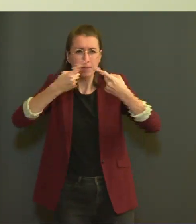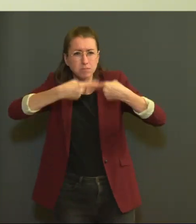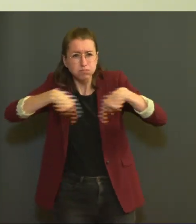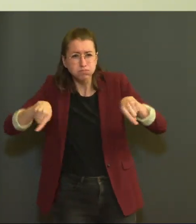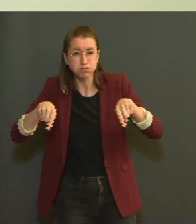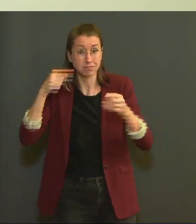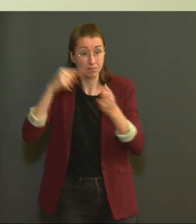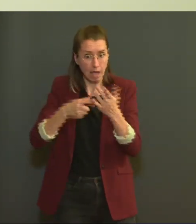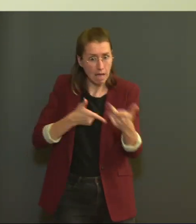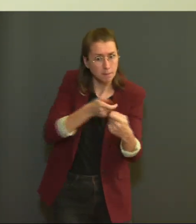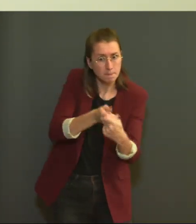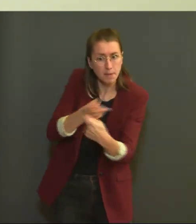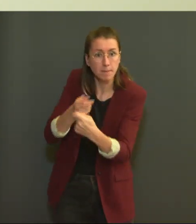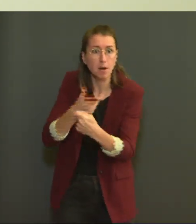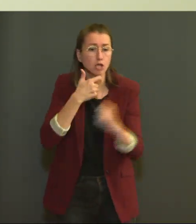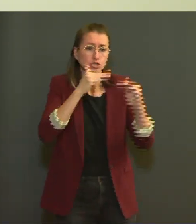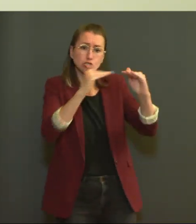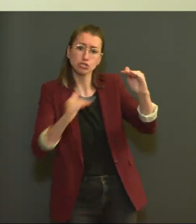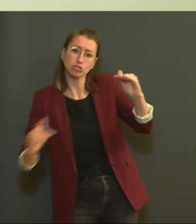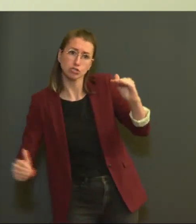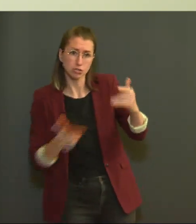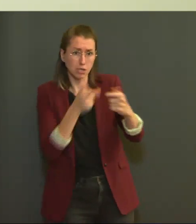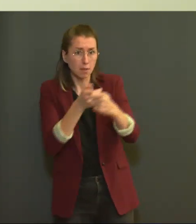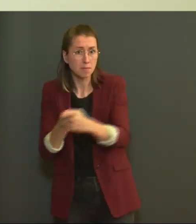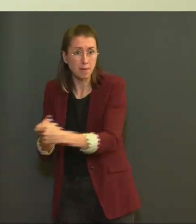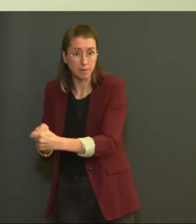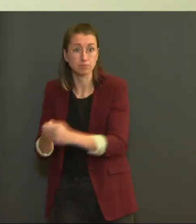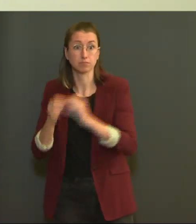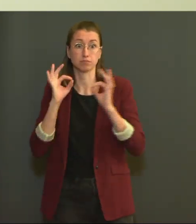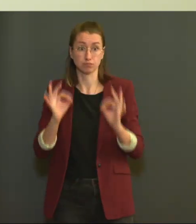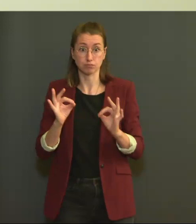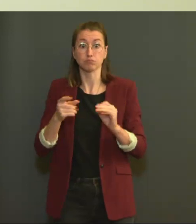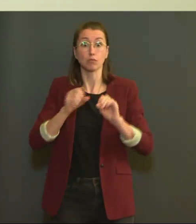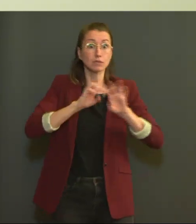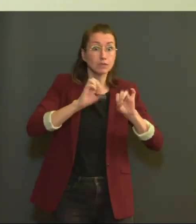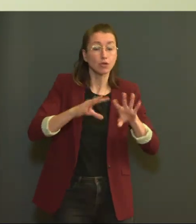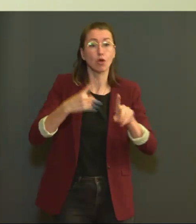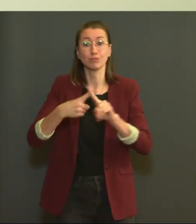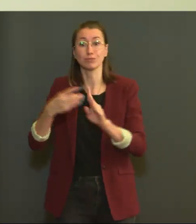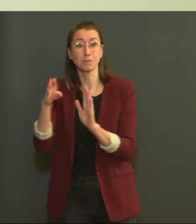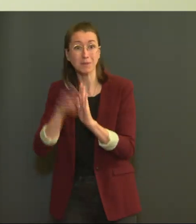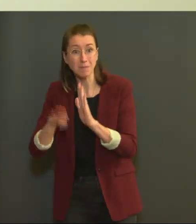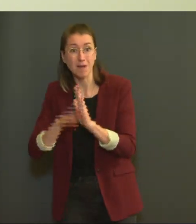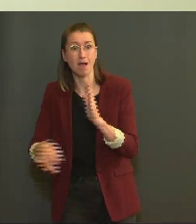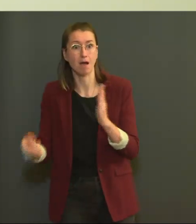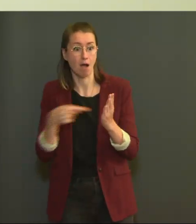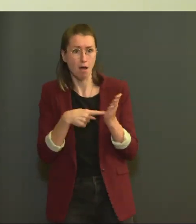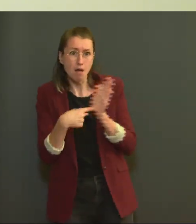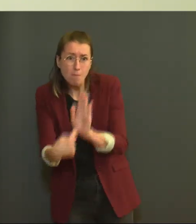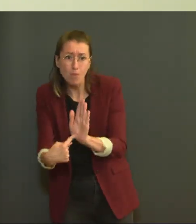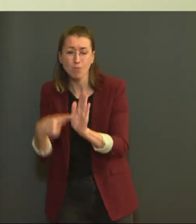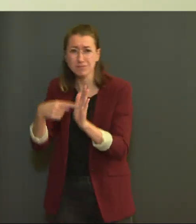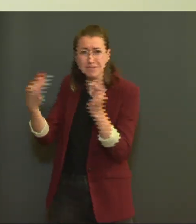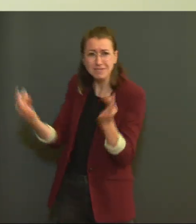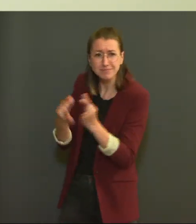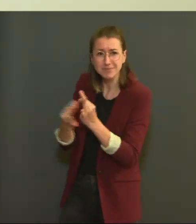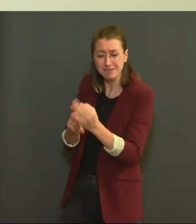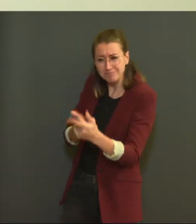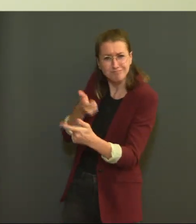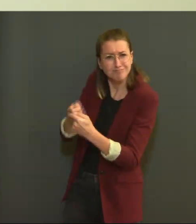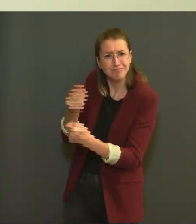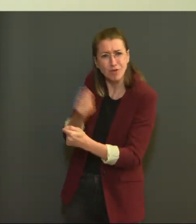auxquelles les enseignants de l'enseignement primaire peuvent aborder avec les enfants et ce de manière ludique, les risques mais